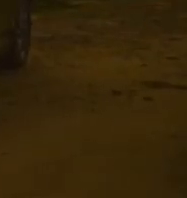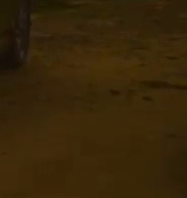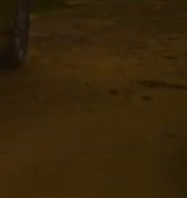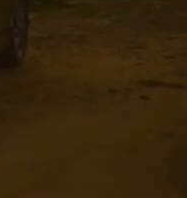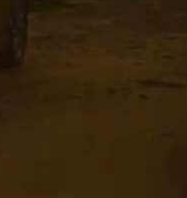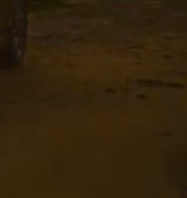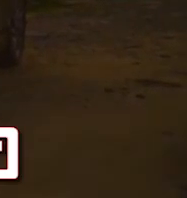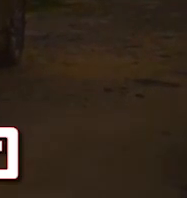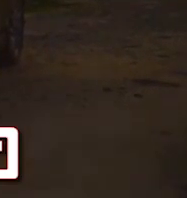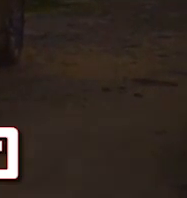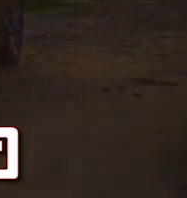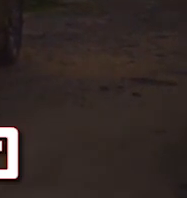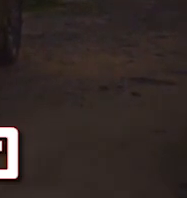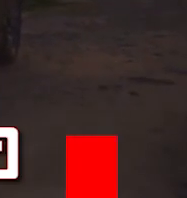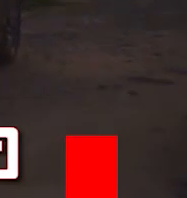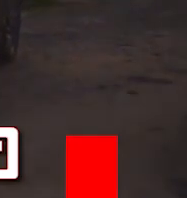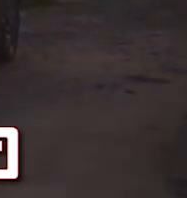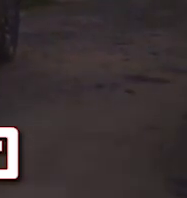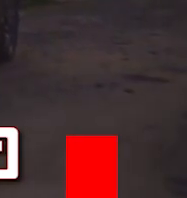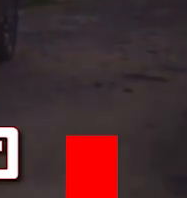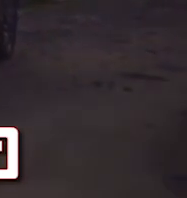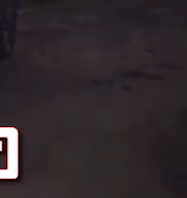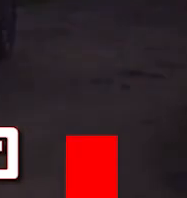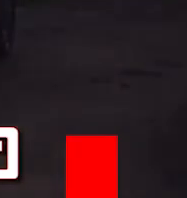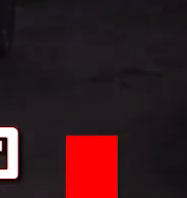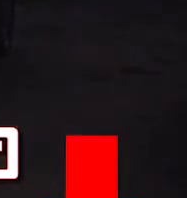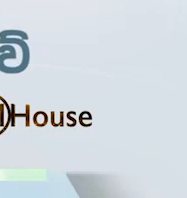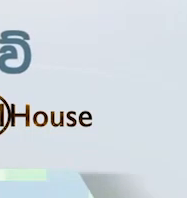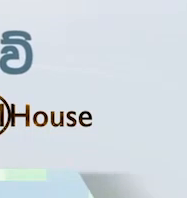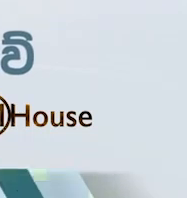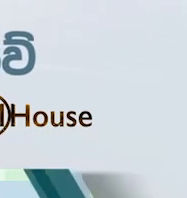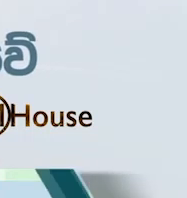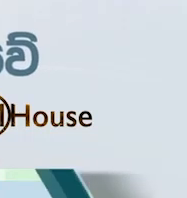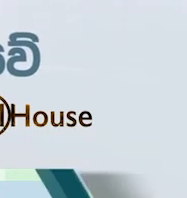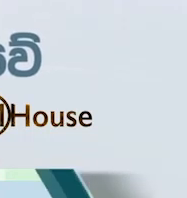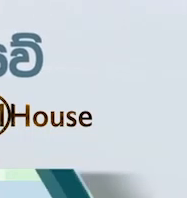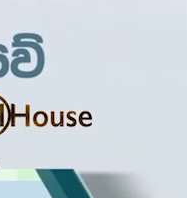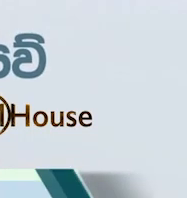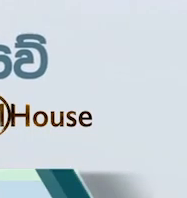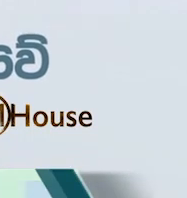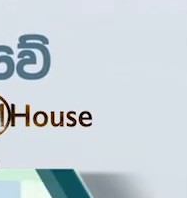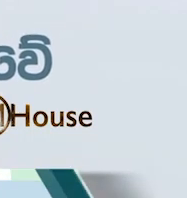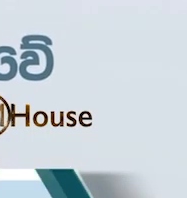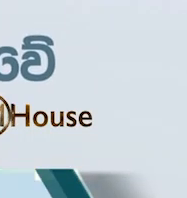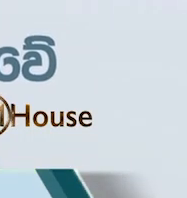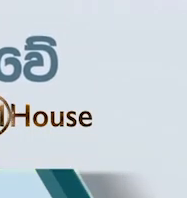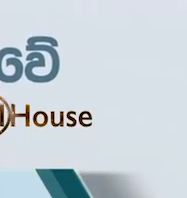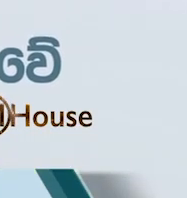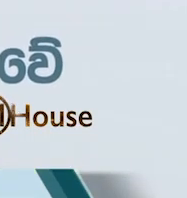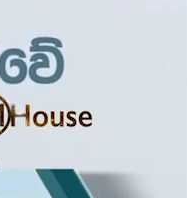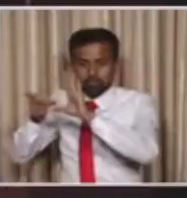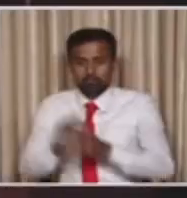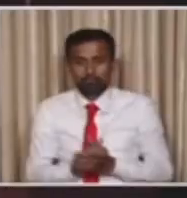Eve car ke battery prashna ta lifetime visunu mekata paada description ekak balanna laksha 20 ekata idam wala ha govi bim wala aithiya himi